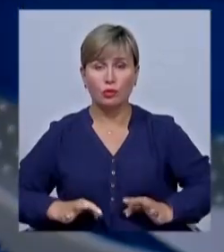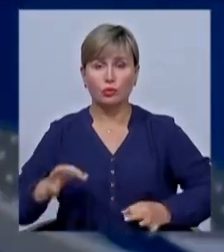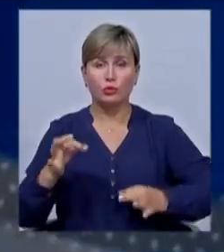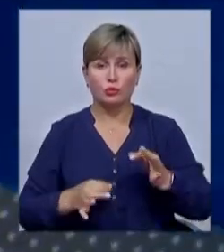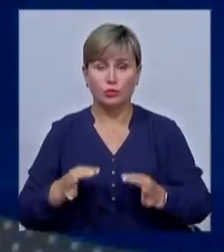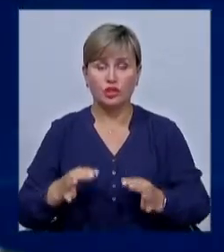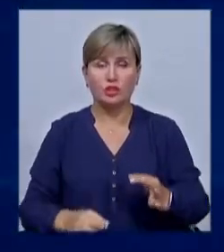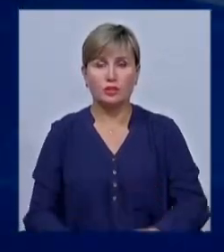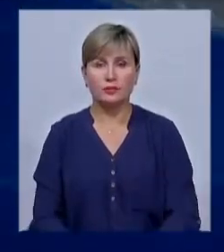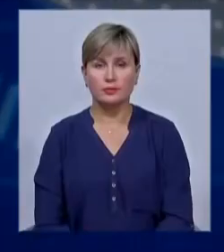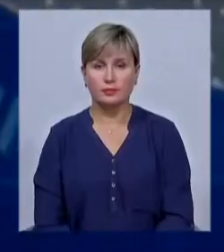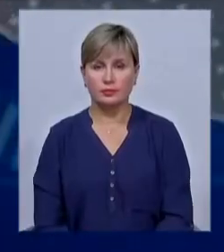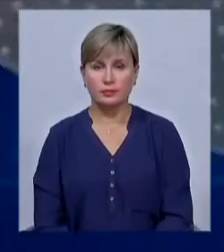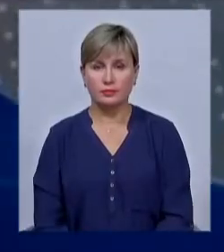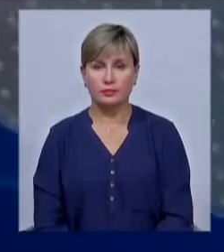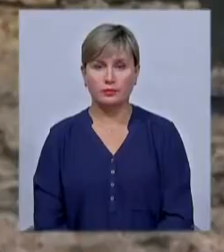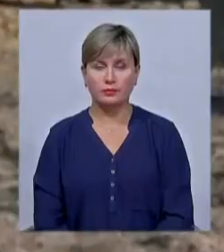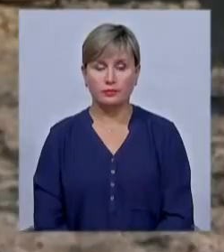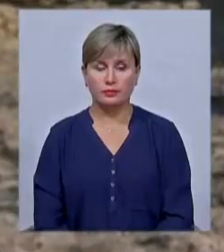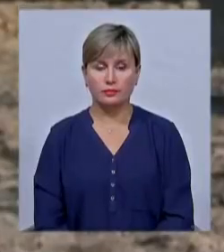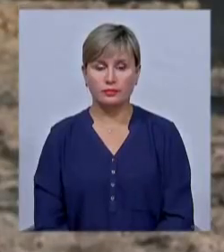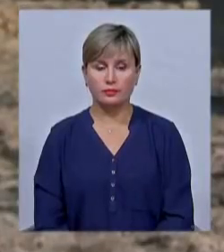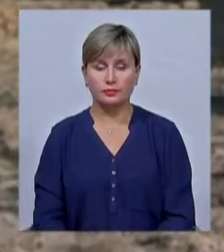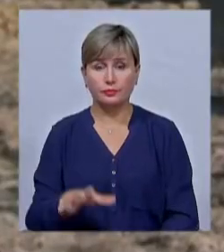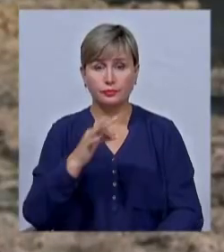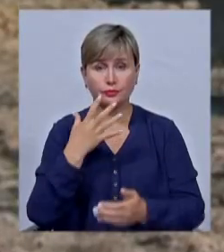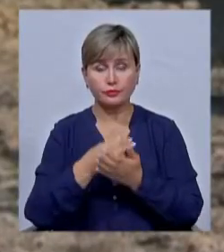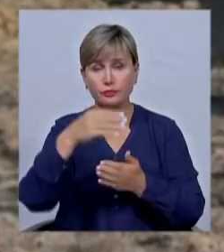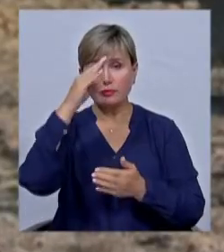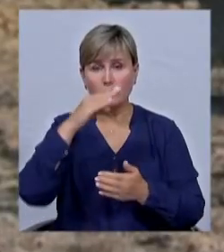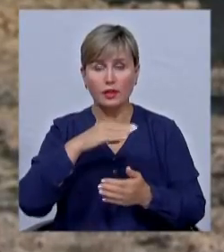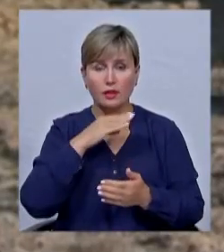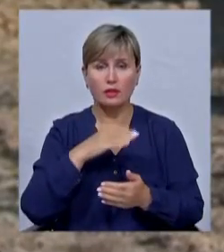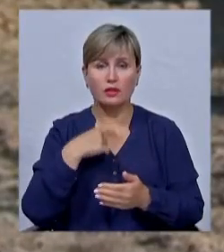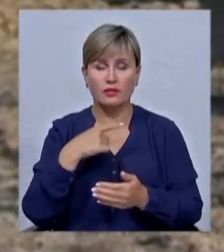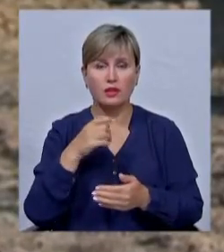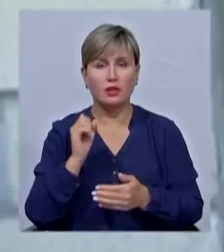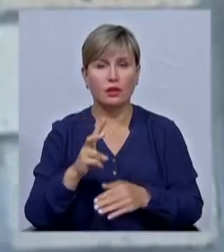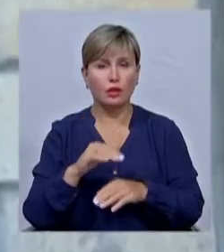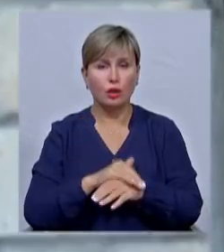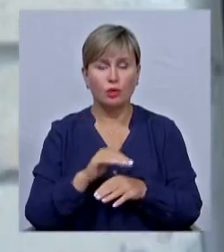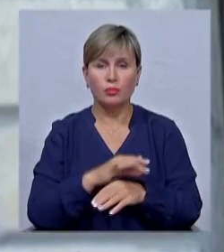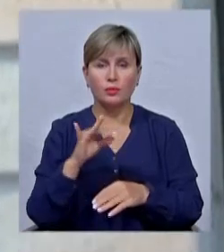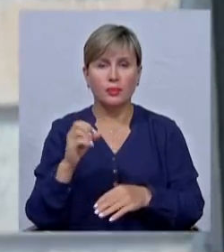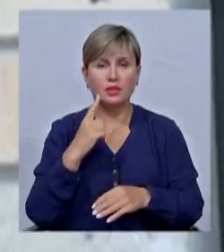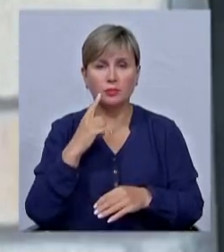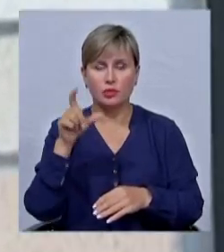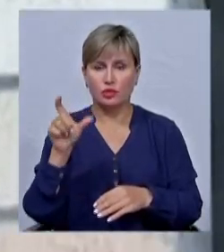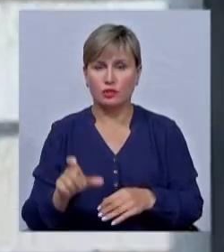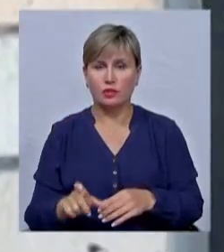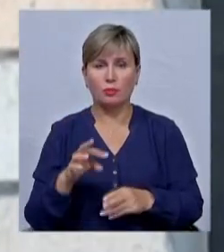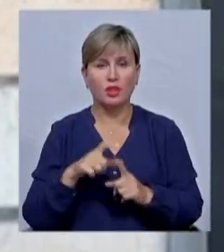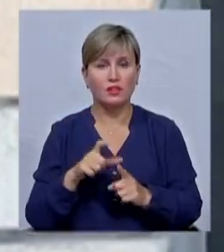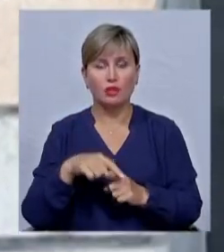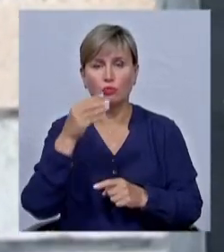выслушала мир альжанова о своем мы c женат макашов отзывается как и добрым и безобидном человеке по